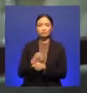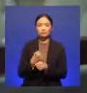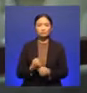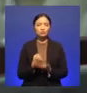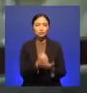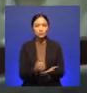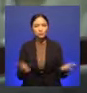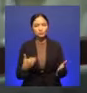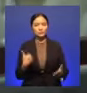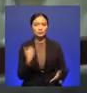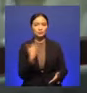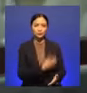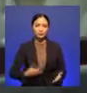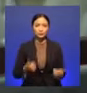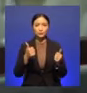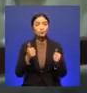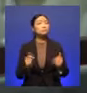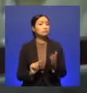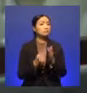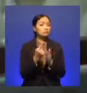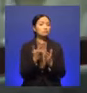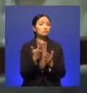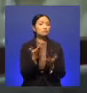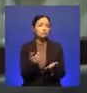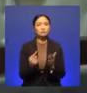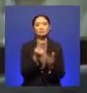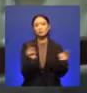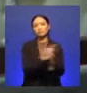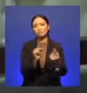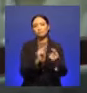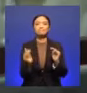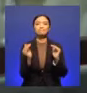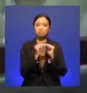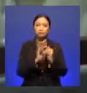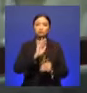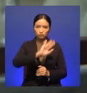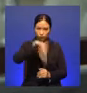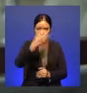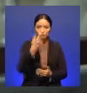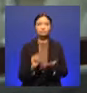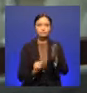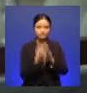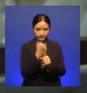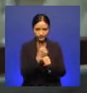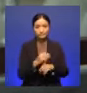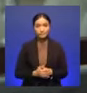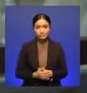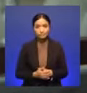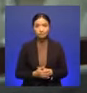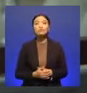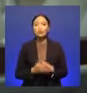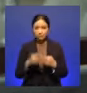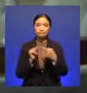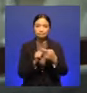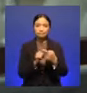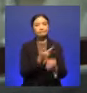าพ อาจจะต้องเริ่มต้นที่ปัจจัยทางสังคมและสิทธิของเขาในขั้นต้นก่อนแล้วก็ตามด้วยให้เขาเ